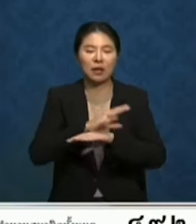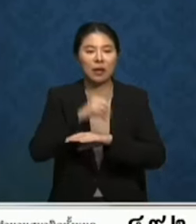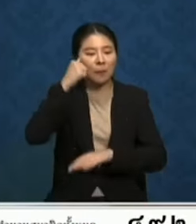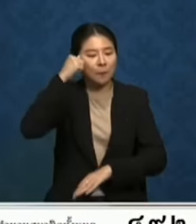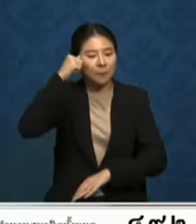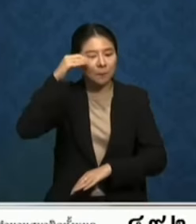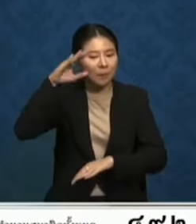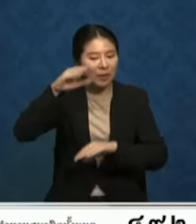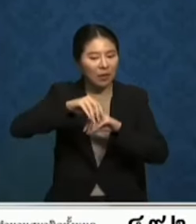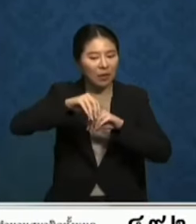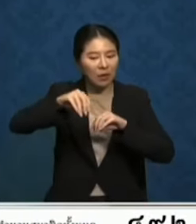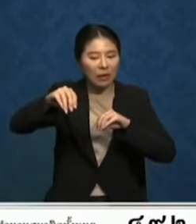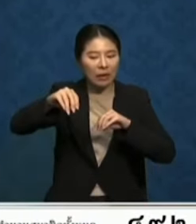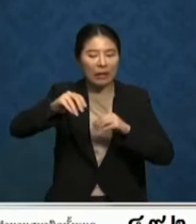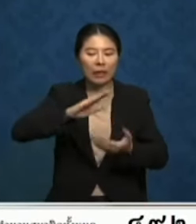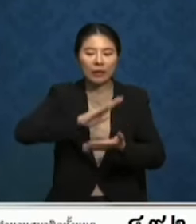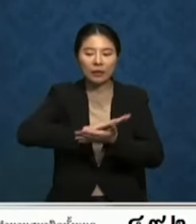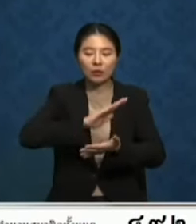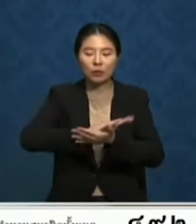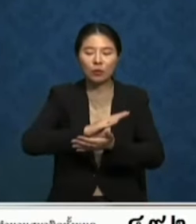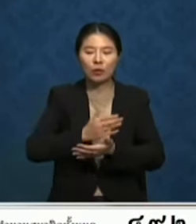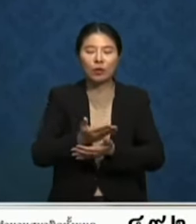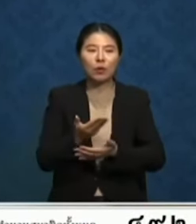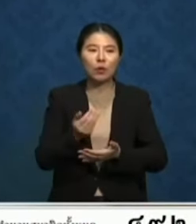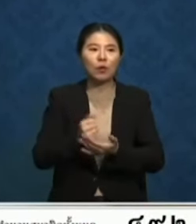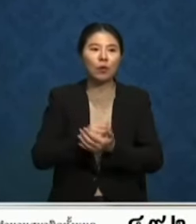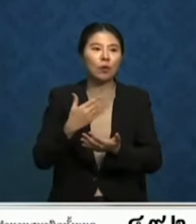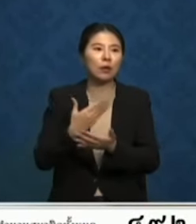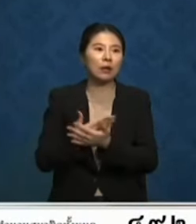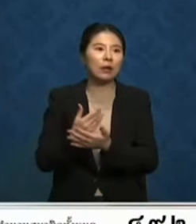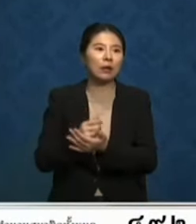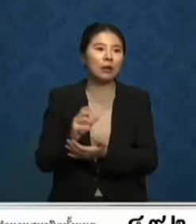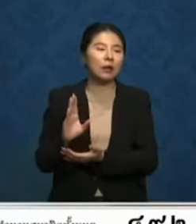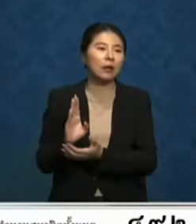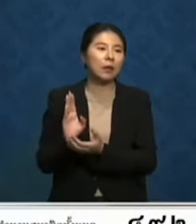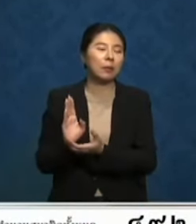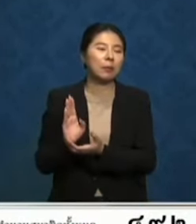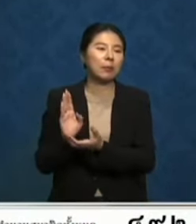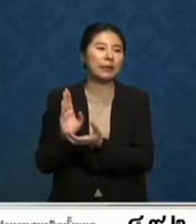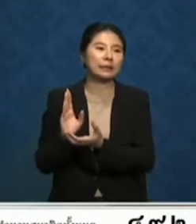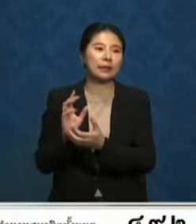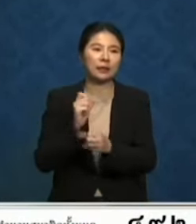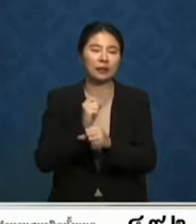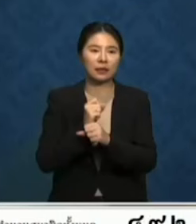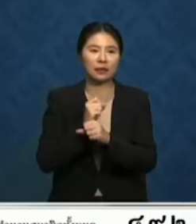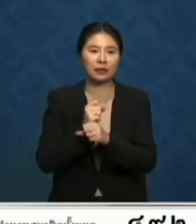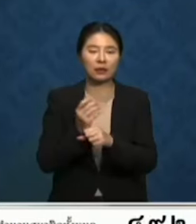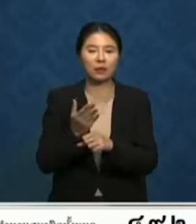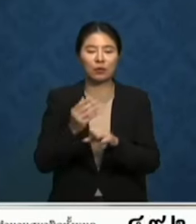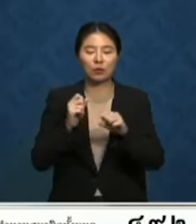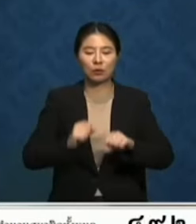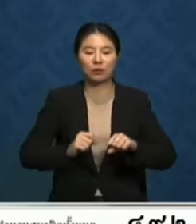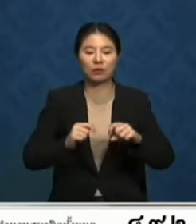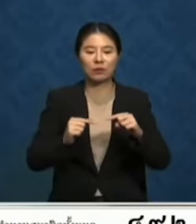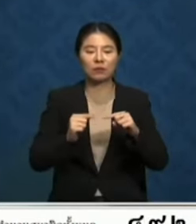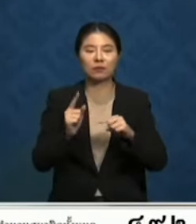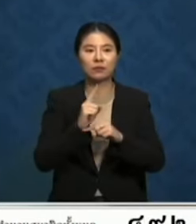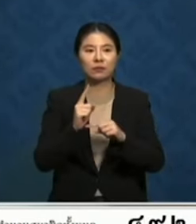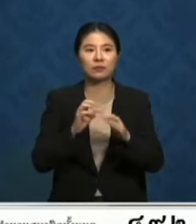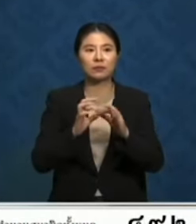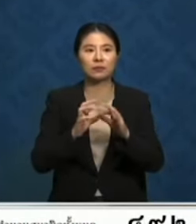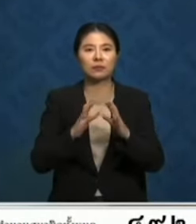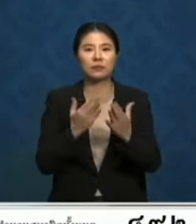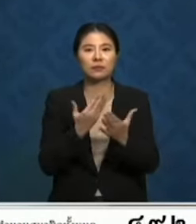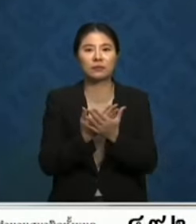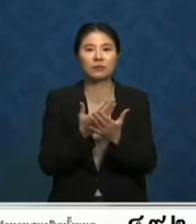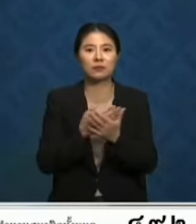ษาต่างๆนะครับที่ต้องขอเงินบริจาคจากต้นสังกัดที่ต้องขอบริจาคเนี่ยนะครับก็ไม่ต้องขออนุมัติจากต้นสังกัดนะครับเงินนอกออก